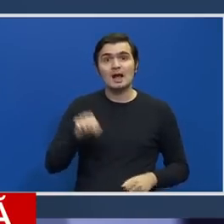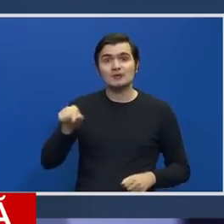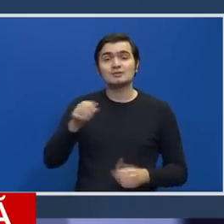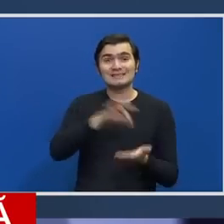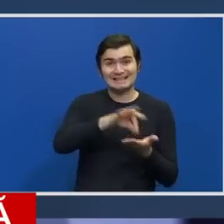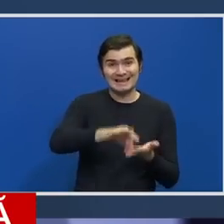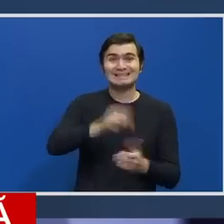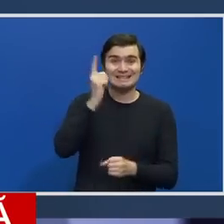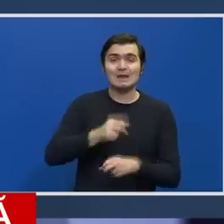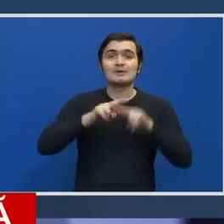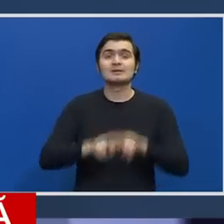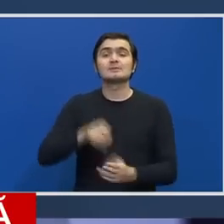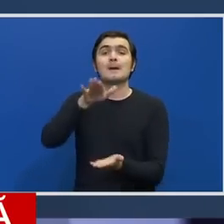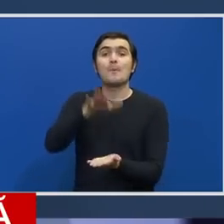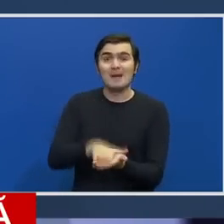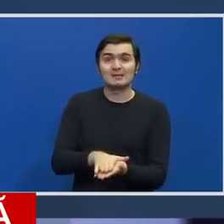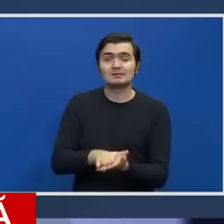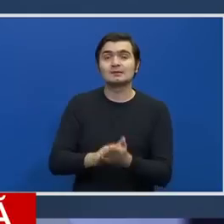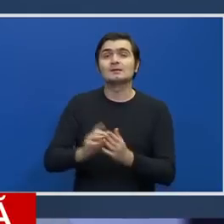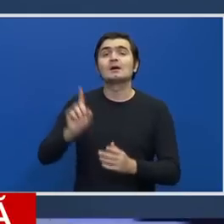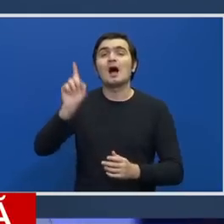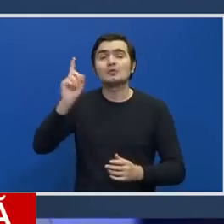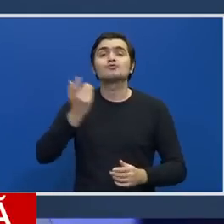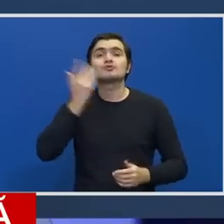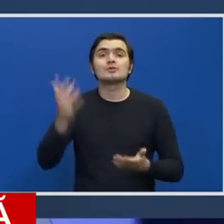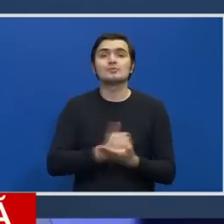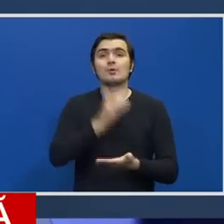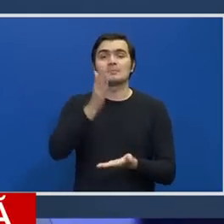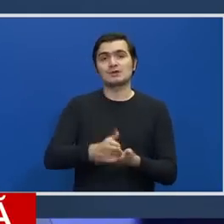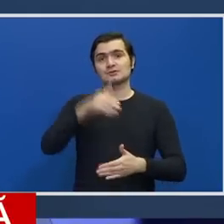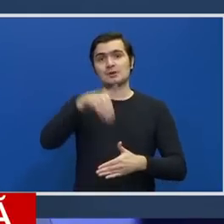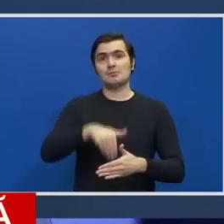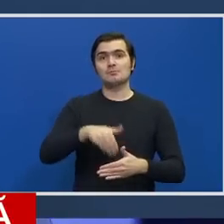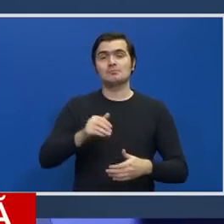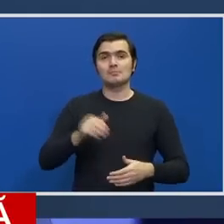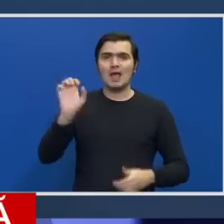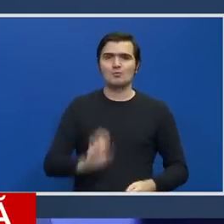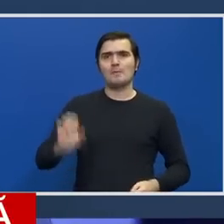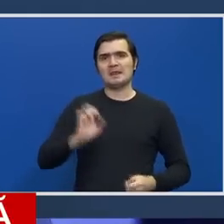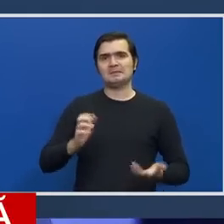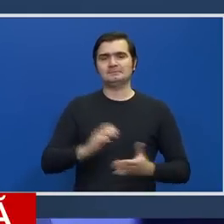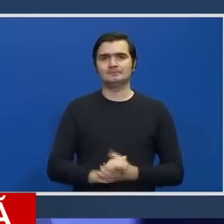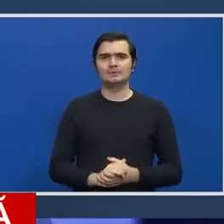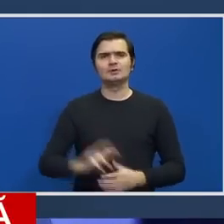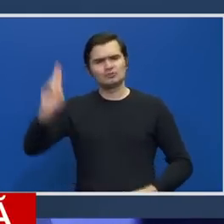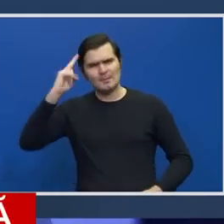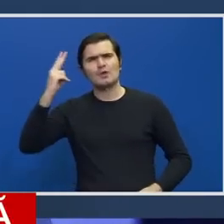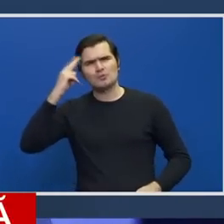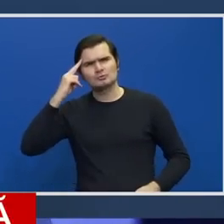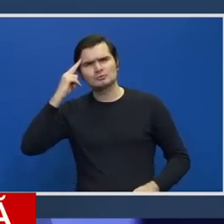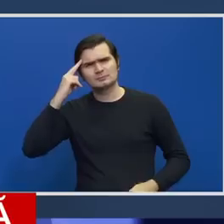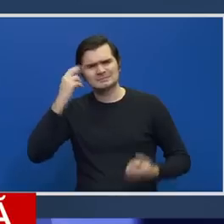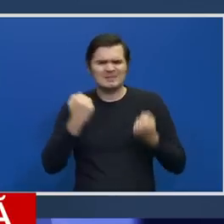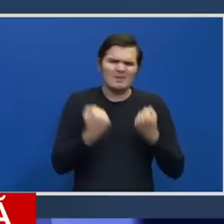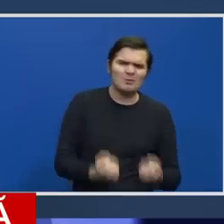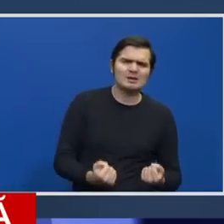care trebuie să rămână baza atunci când luăm decizii europene am